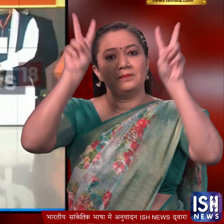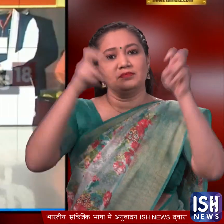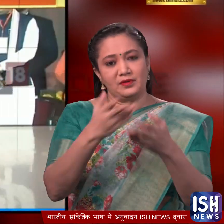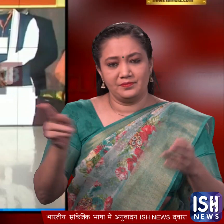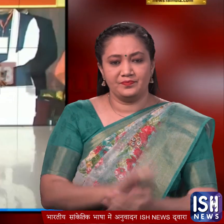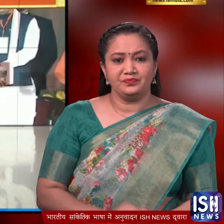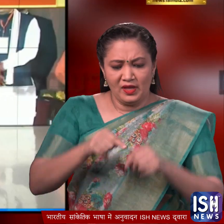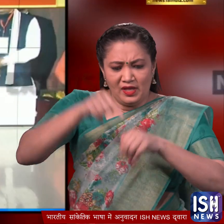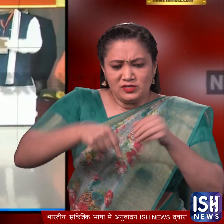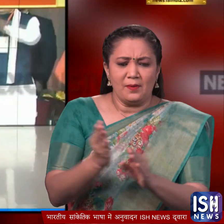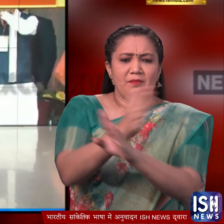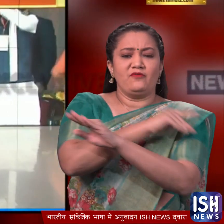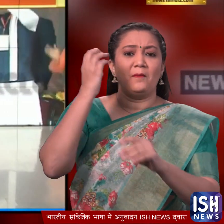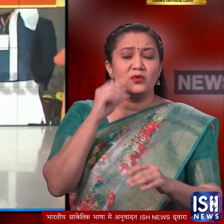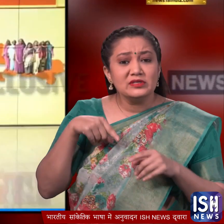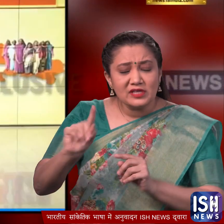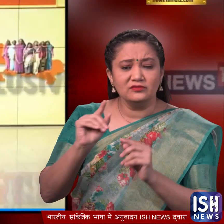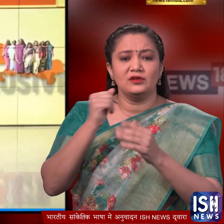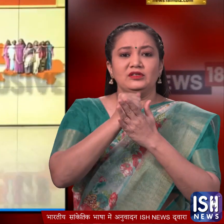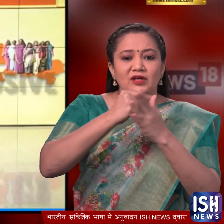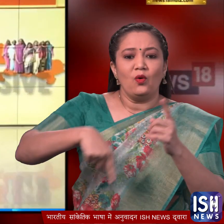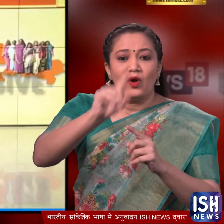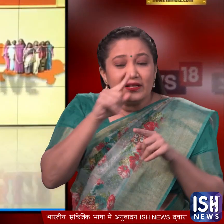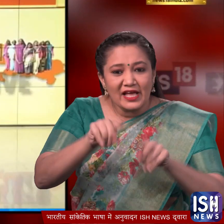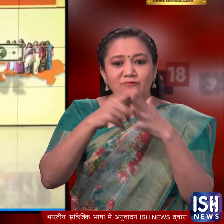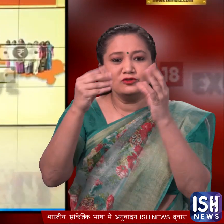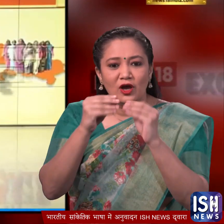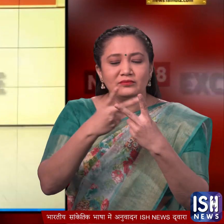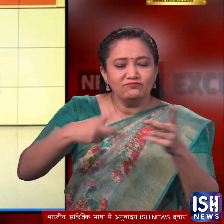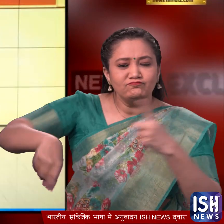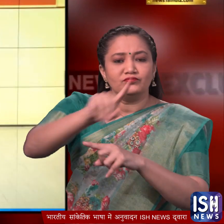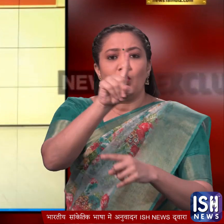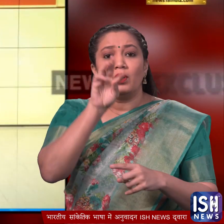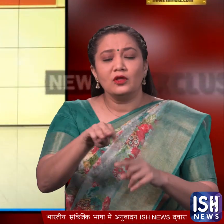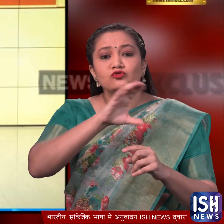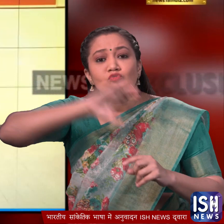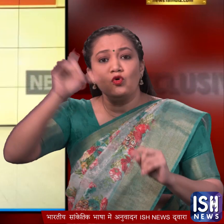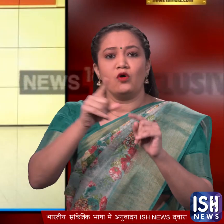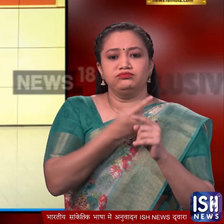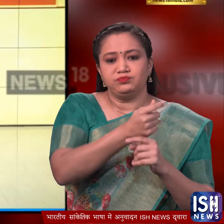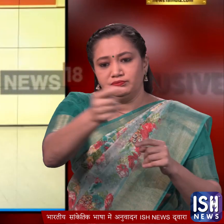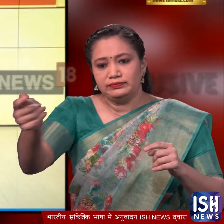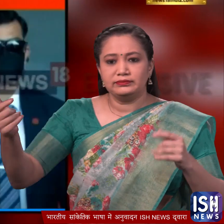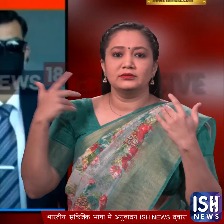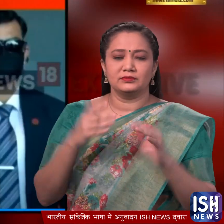जाएगा। विधानसभा चुनावों से पहले पीएम ने स्वयं सहायता समूह से जुड़ी महिलाओं को करीब 1000 करोड़ की सौगात